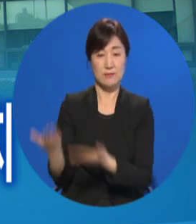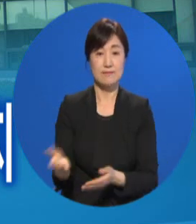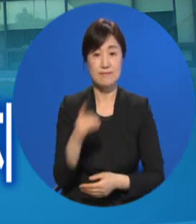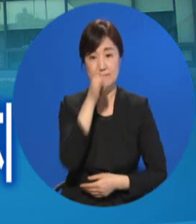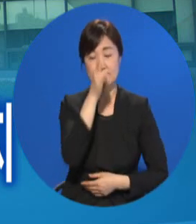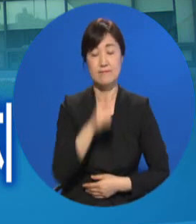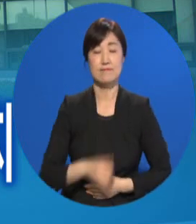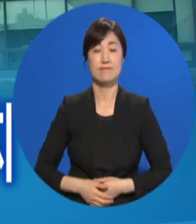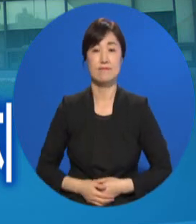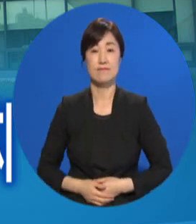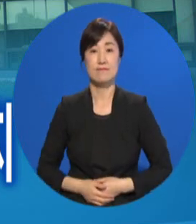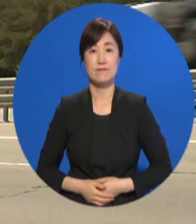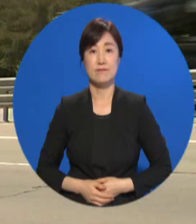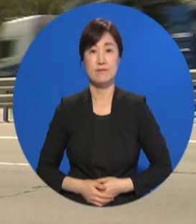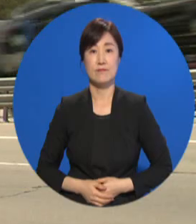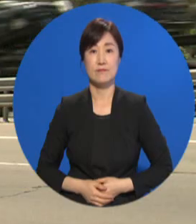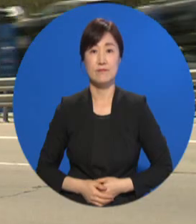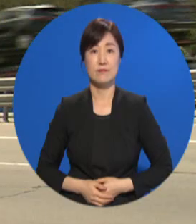김한수 기자입니다.